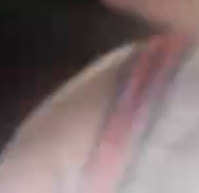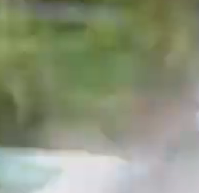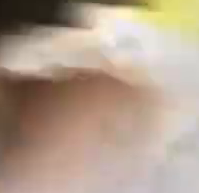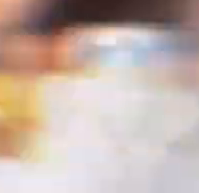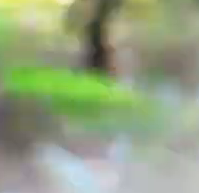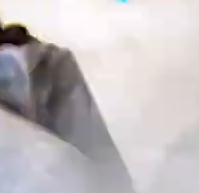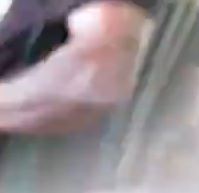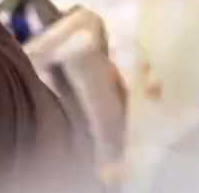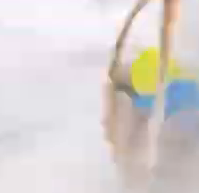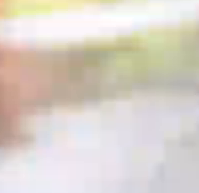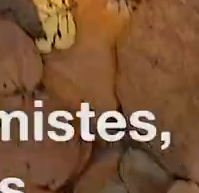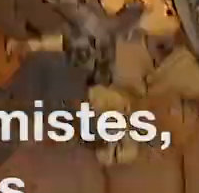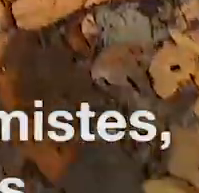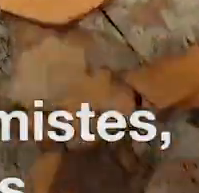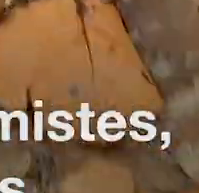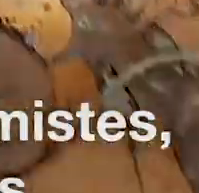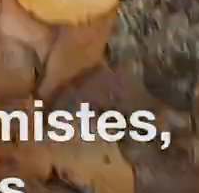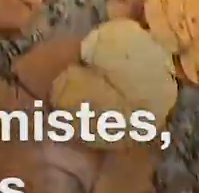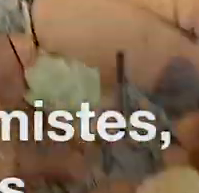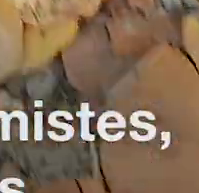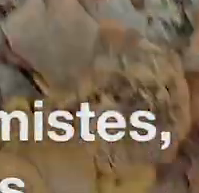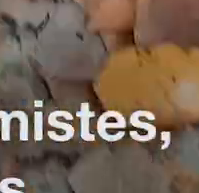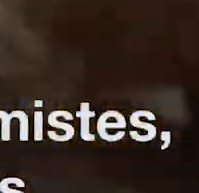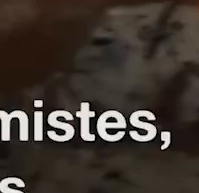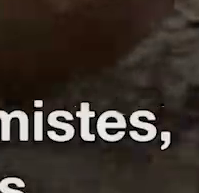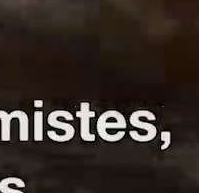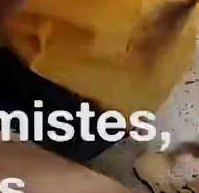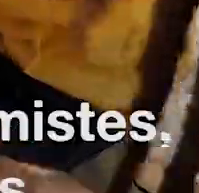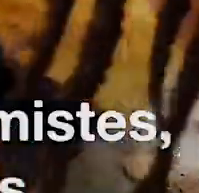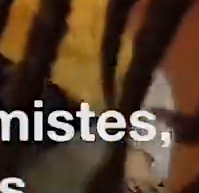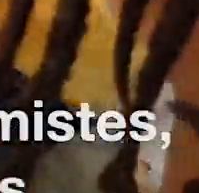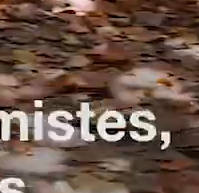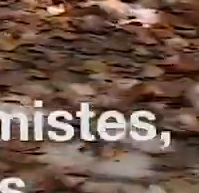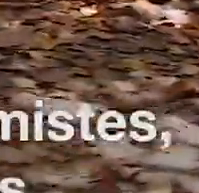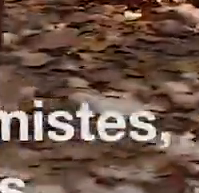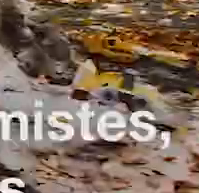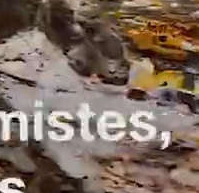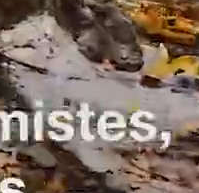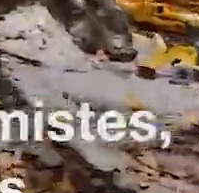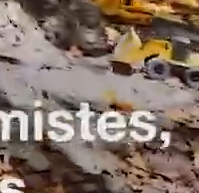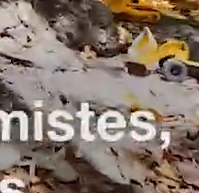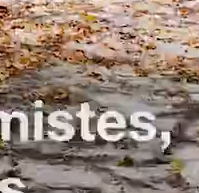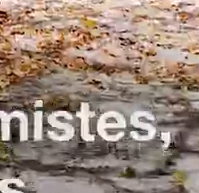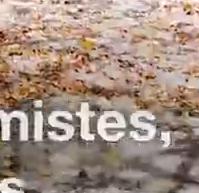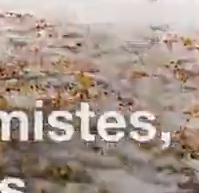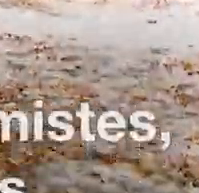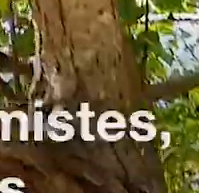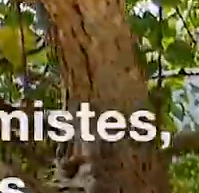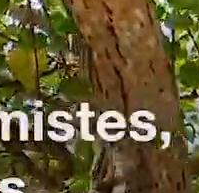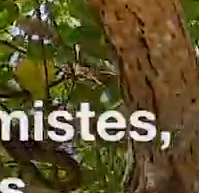Nous, Guadeloupéens toutes pommes. Chômeurs. Travailleurs. Patrons.